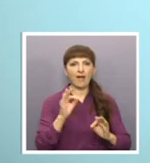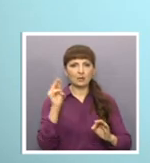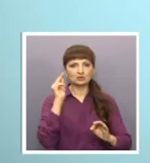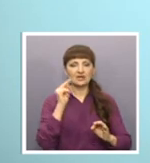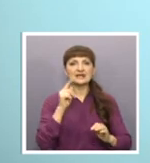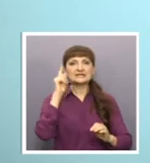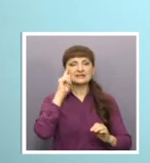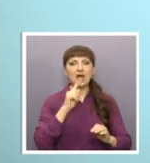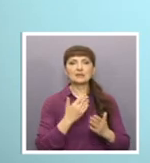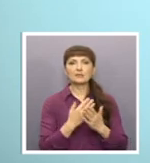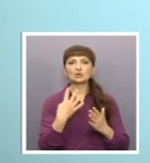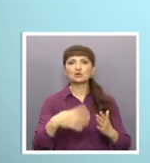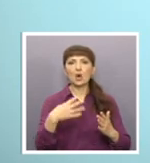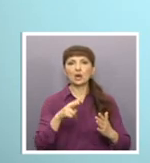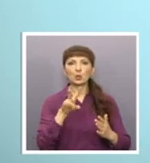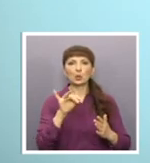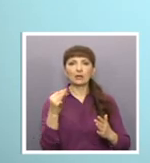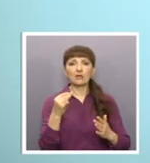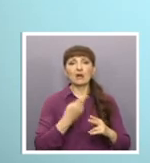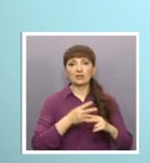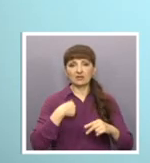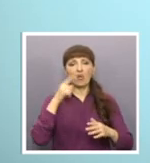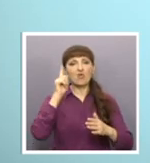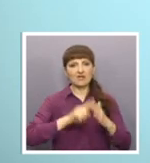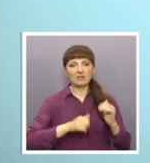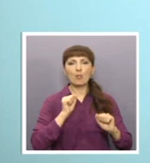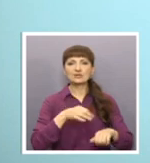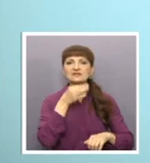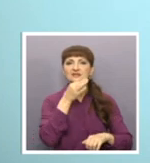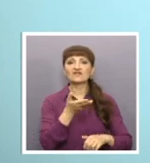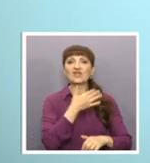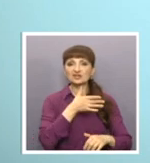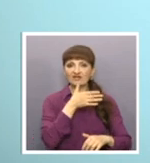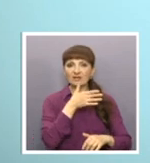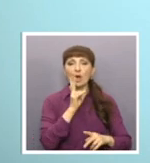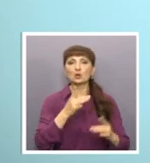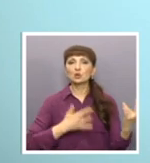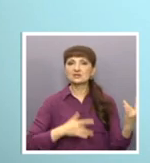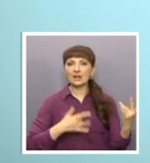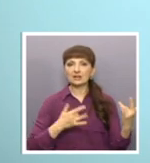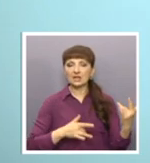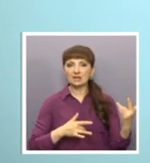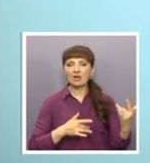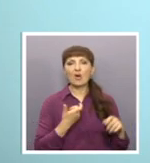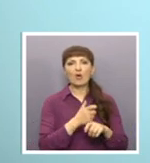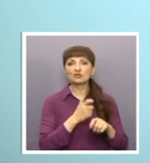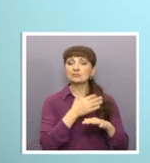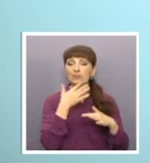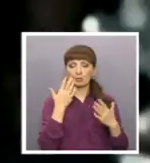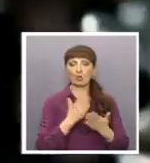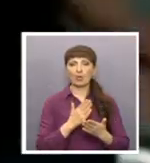знание порядка 40 кюев. И поэтому я могу уверенно сказать, что в наше время исполнителей этого жанра очень